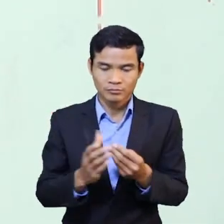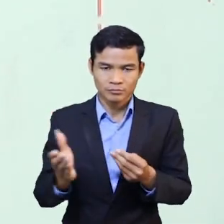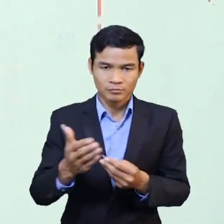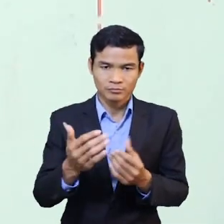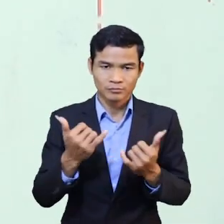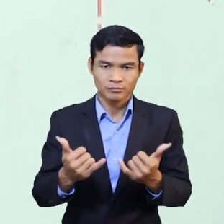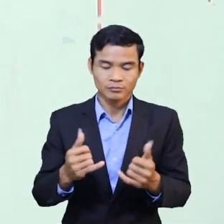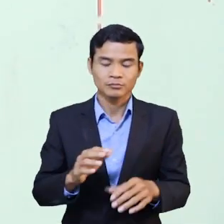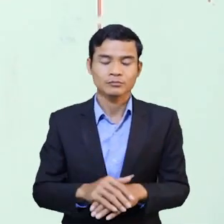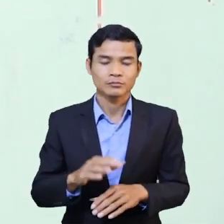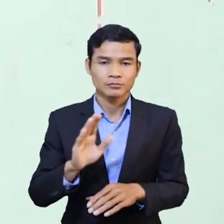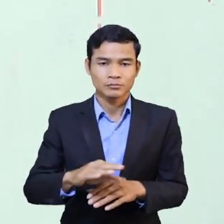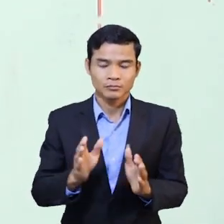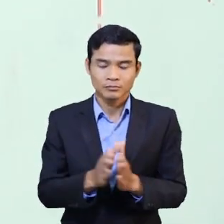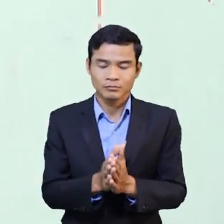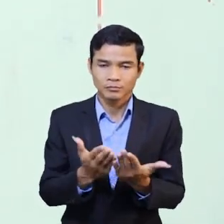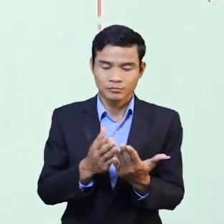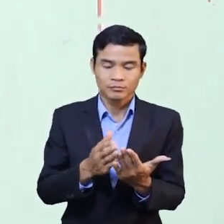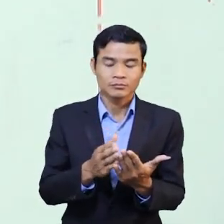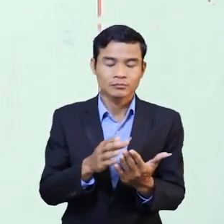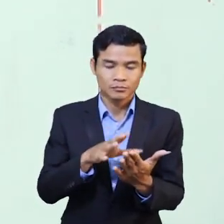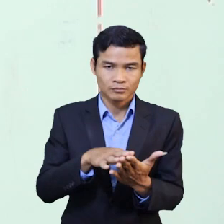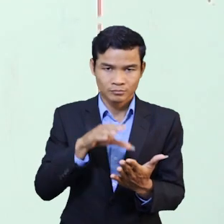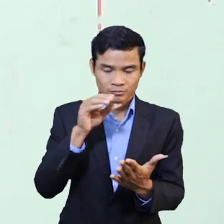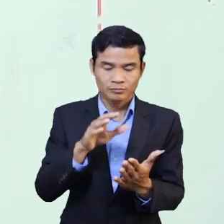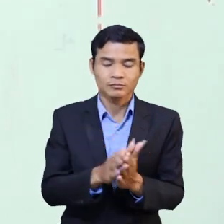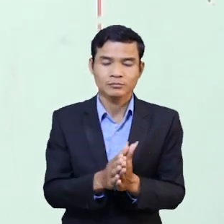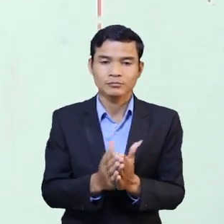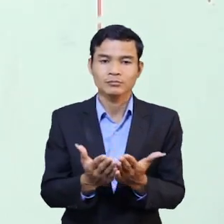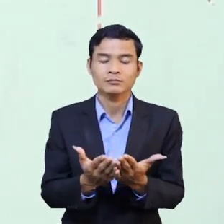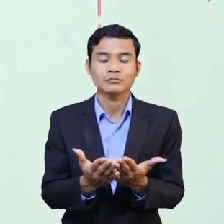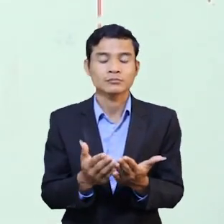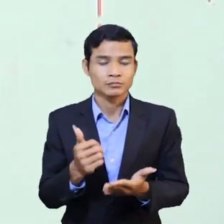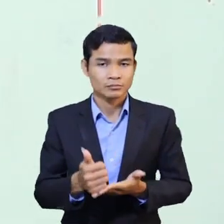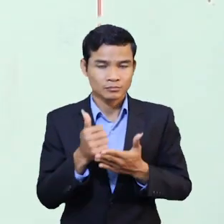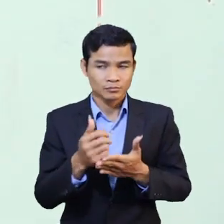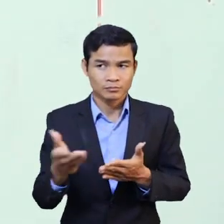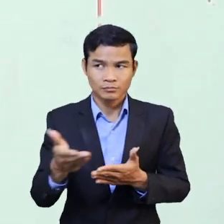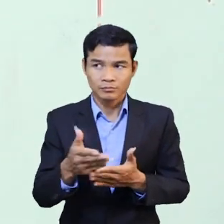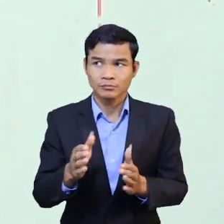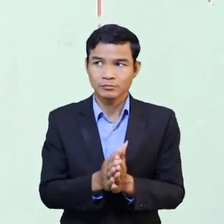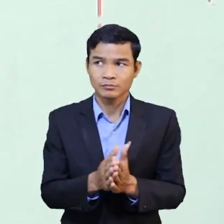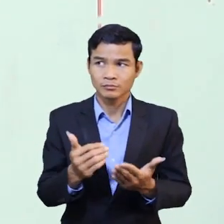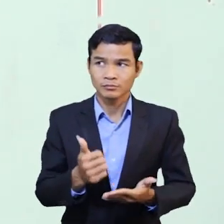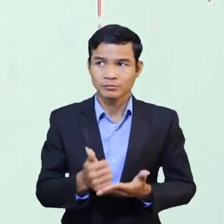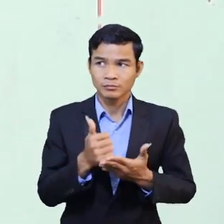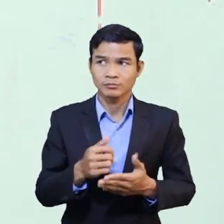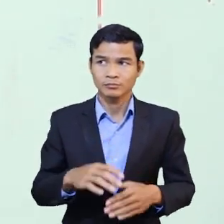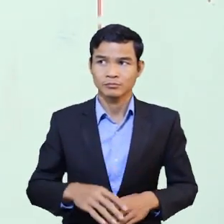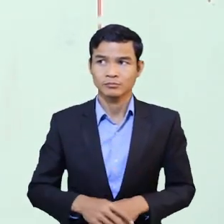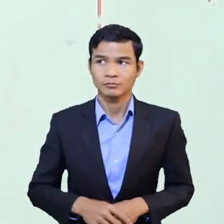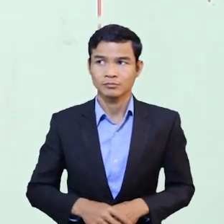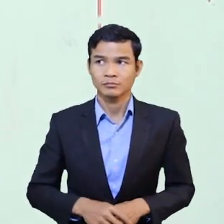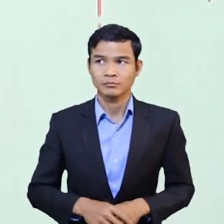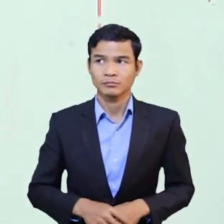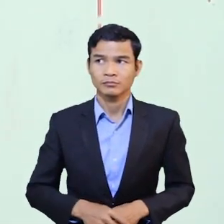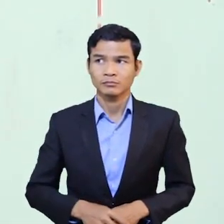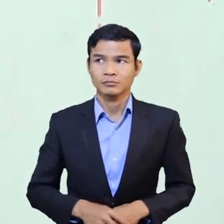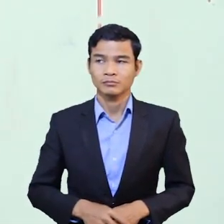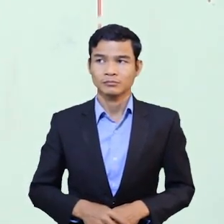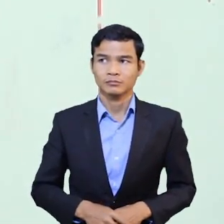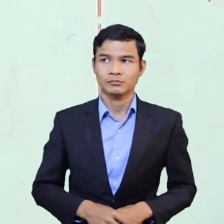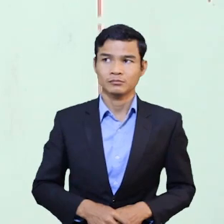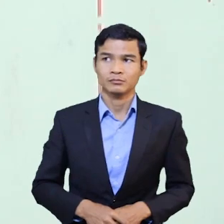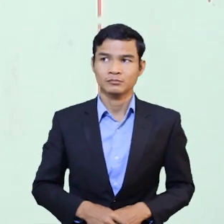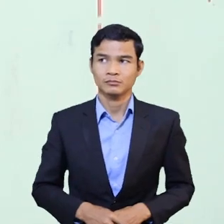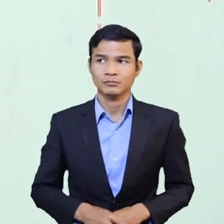con từng ăn nè chà con bà xịp phở chà xịp phở chùm nuôi được bà dưới nè con nè chà nó tùm po tí mùi rồi học